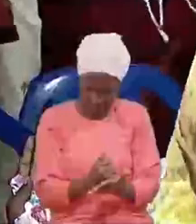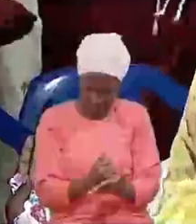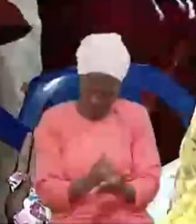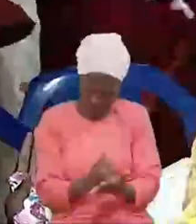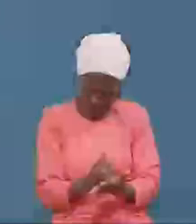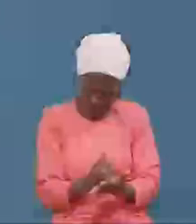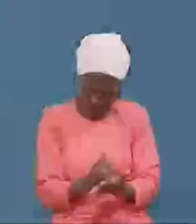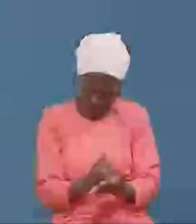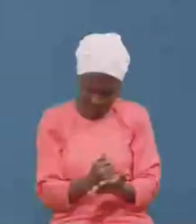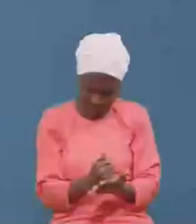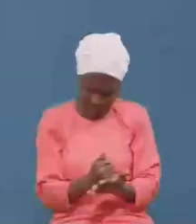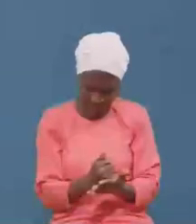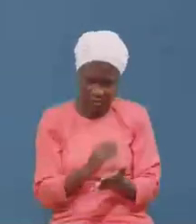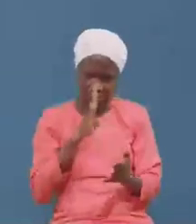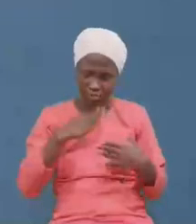Cancer, soit guéri.